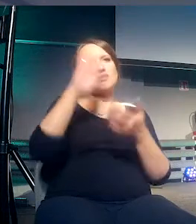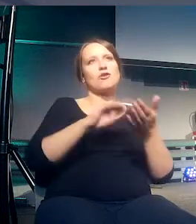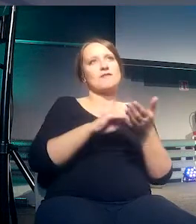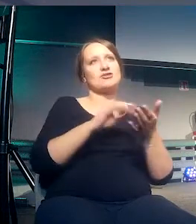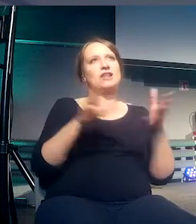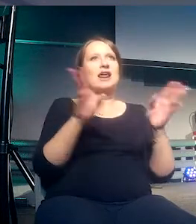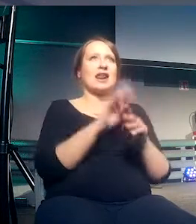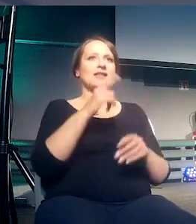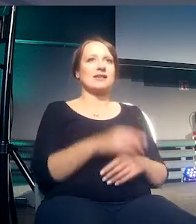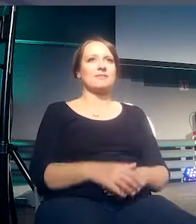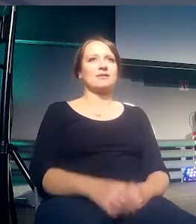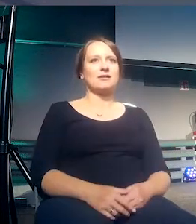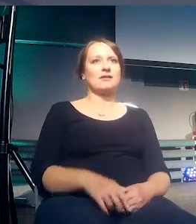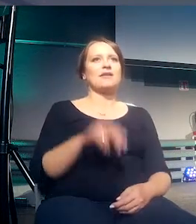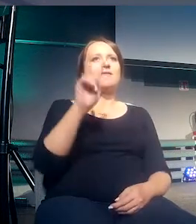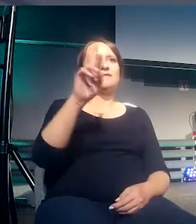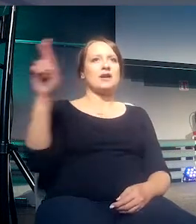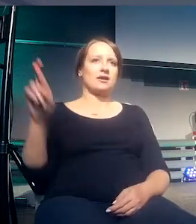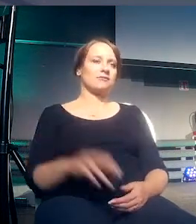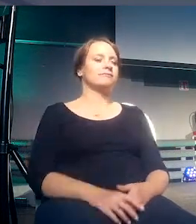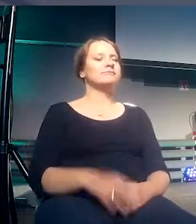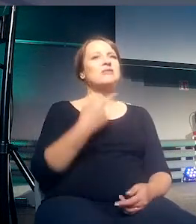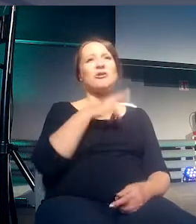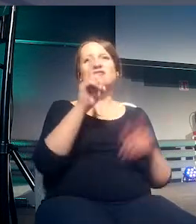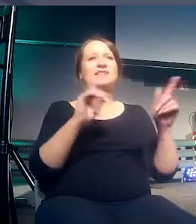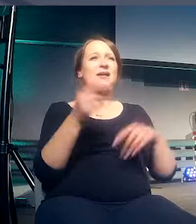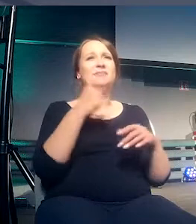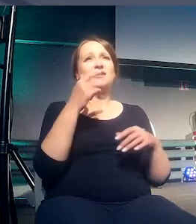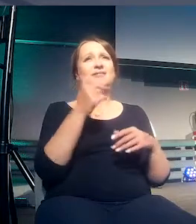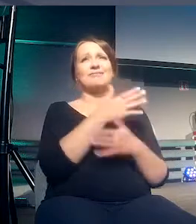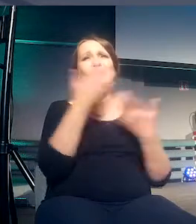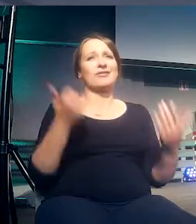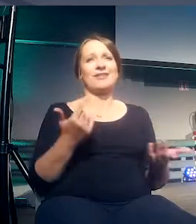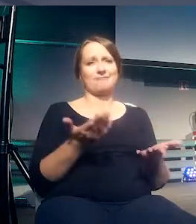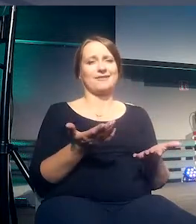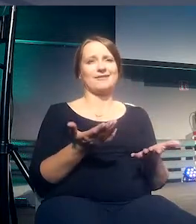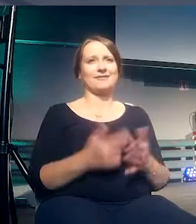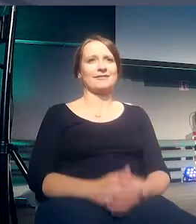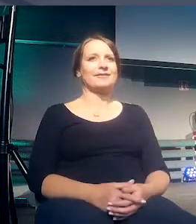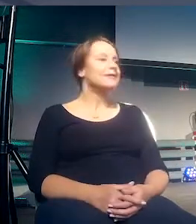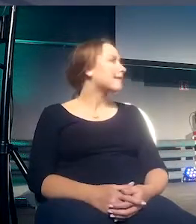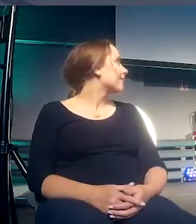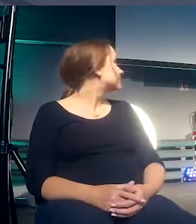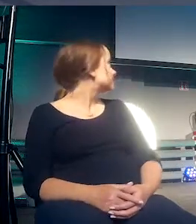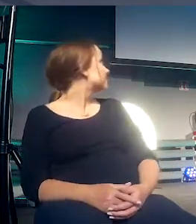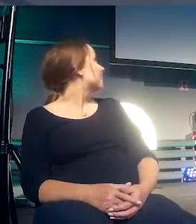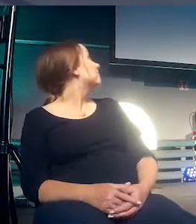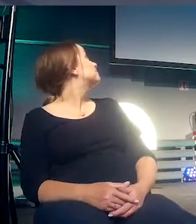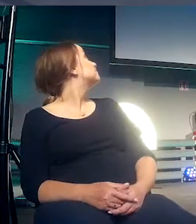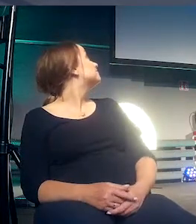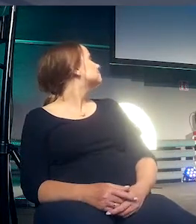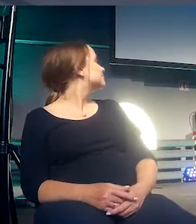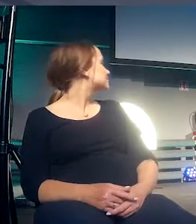VR-em, bo po prostu tacy ludzie nie istnieją. I co więcej, kwestia analityki również